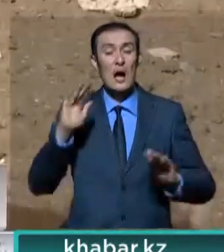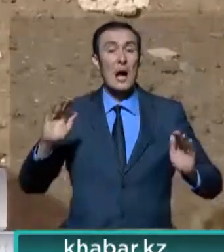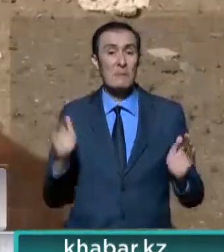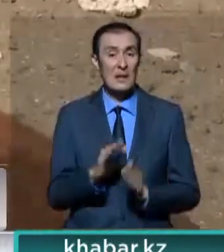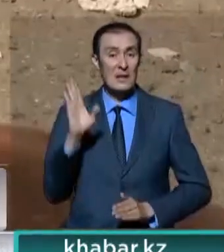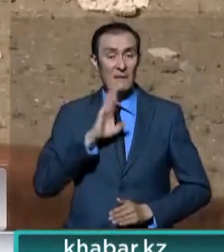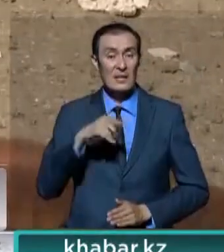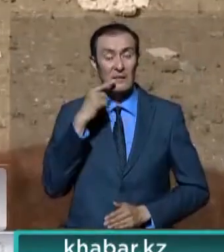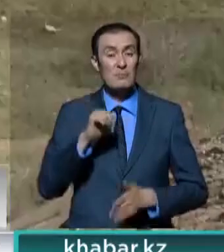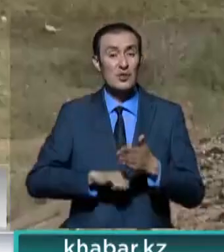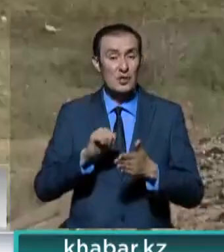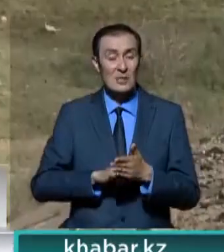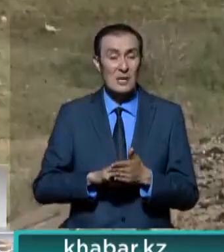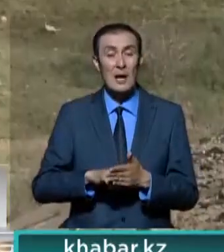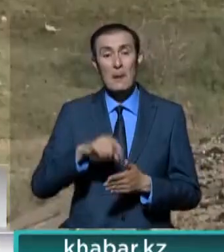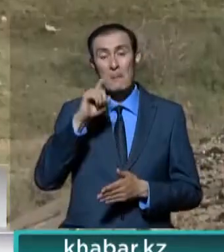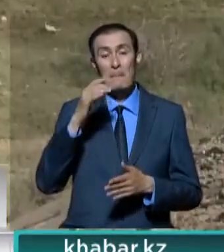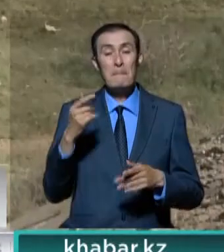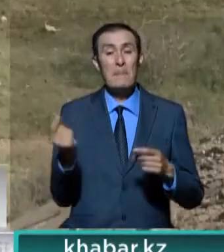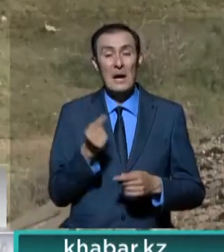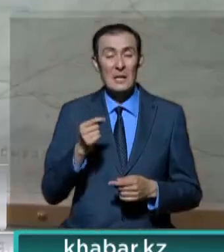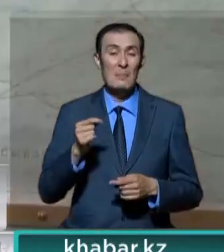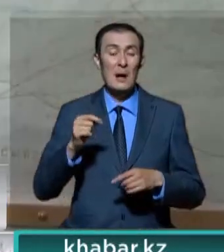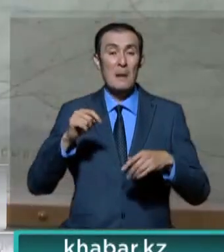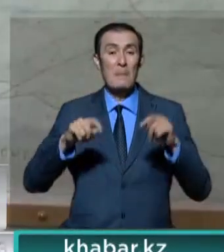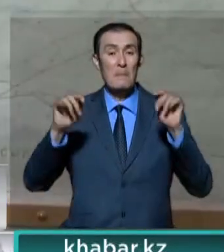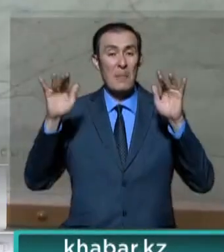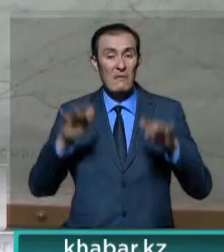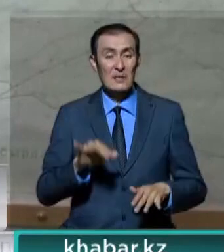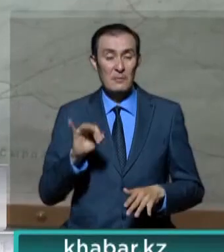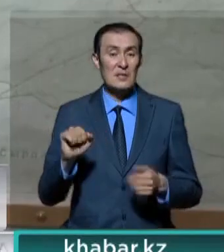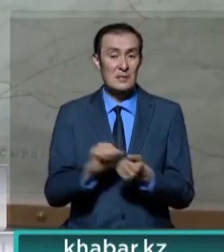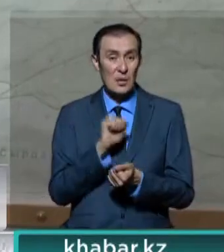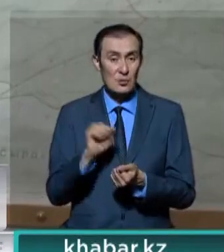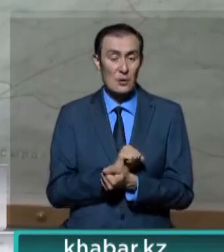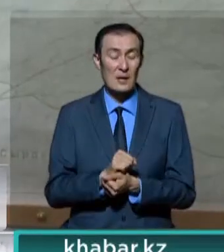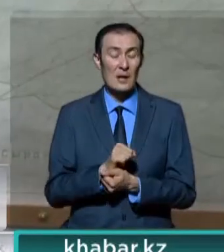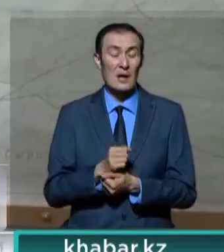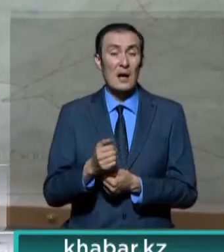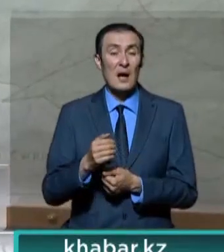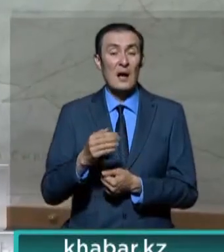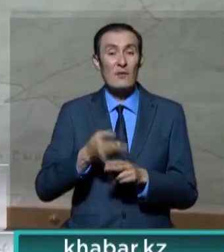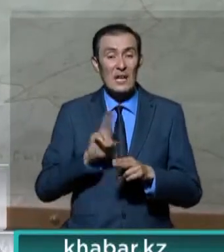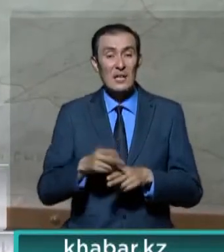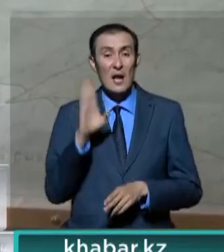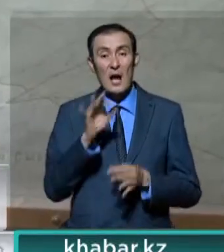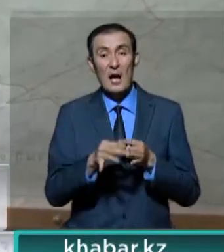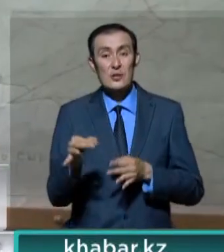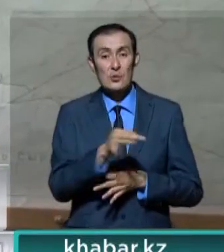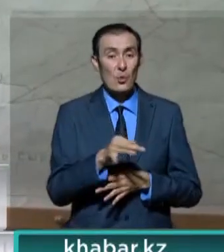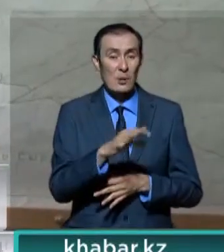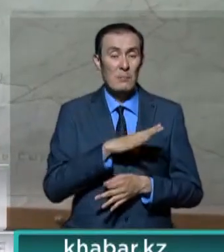водоемов специалисты связывают со слабым паводком и засухой. Озера Татар и Жарколь пополняются за